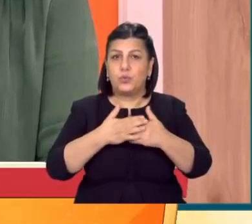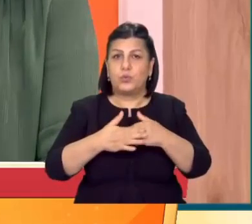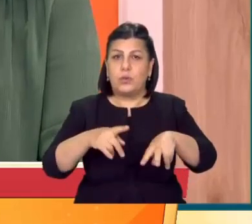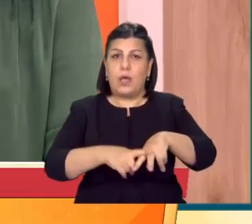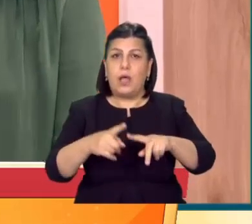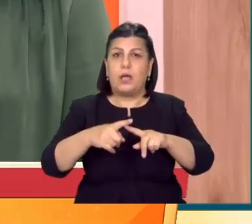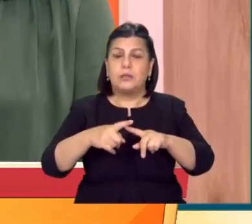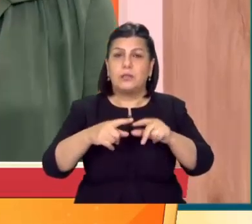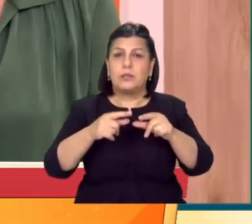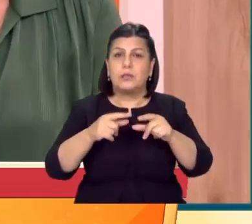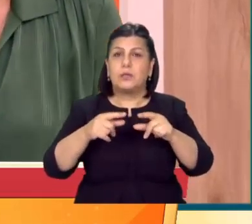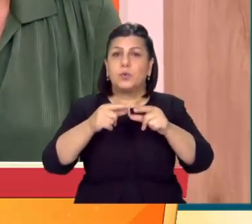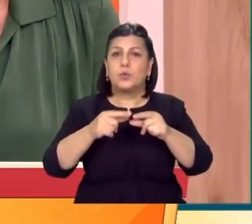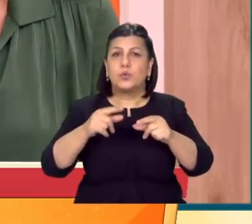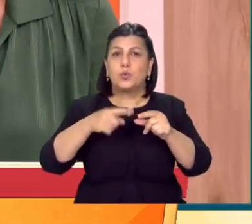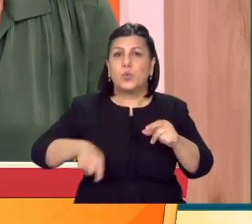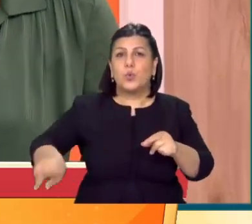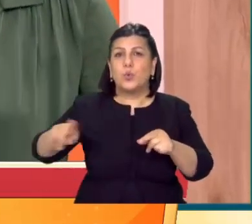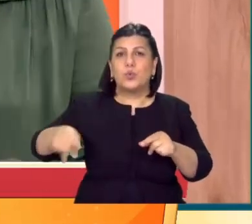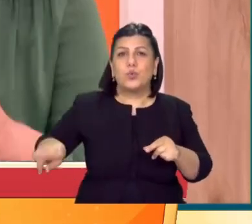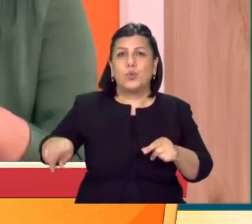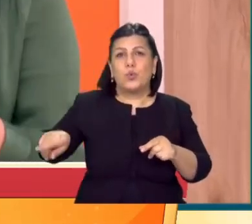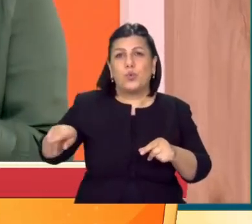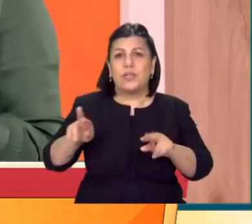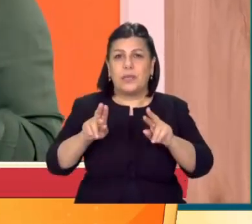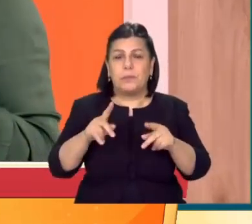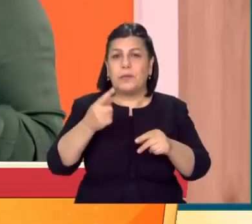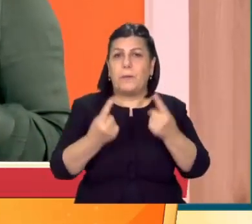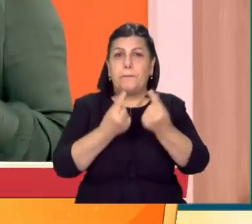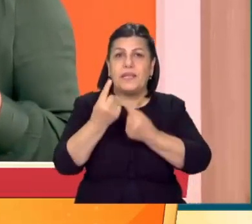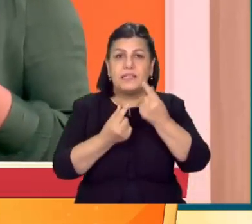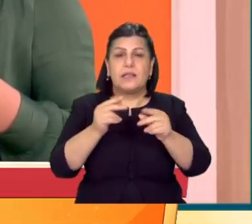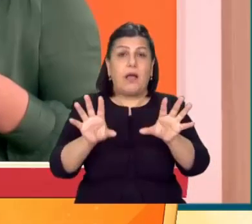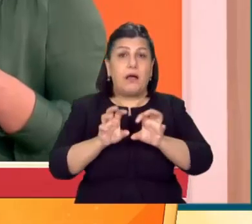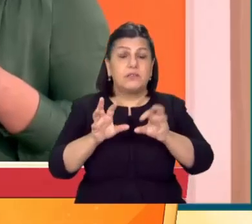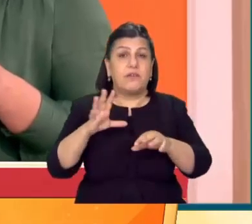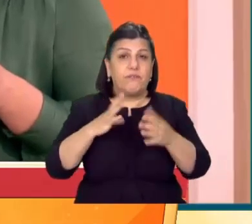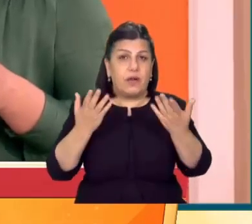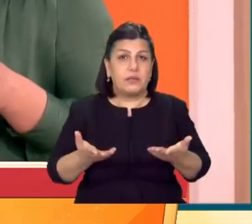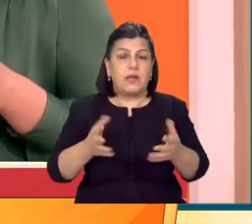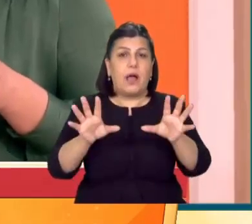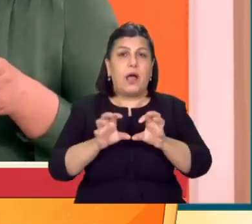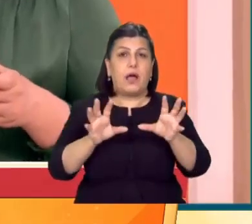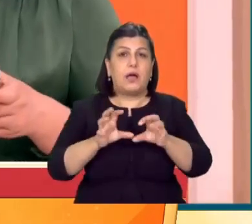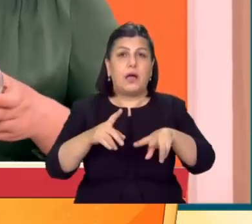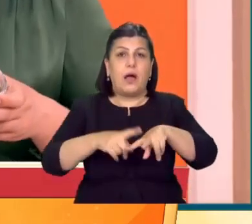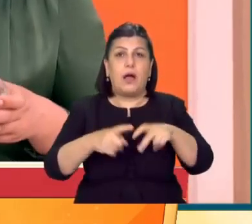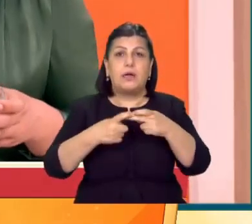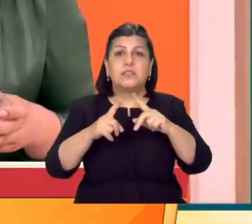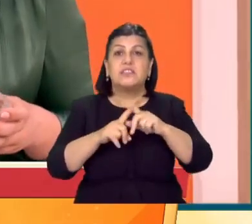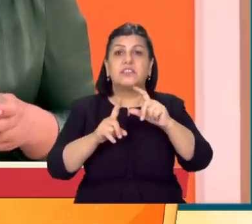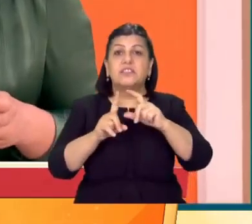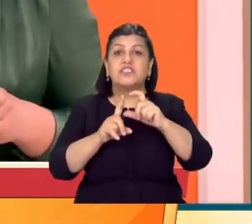kuyruğu dediğimiz bitki. Şöyle bir bitki. Bir de ağrısı varsa tabii ki ardıç yağı.